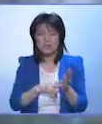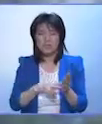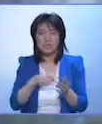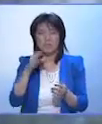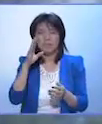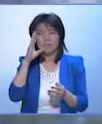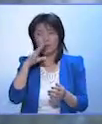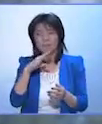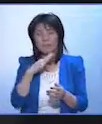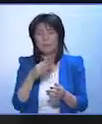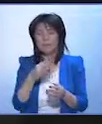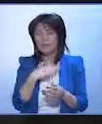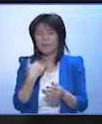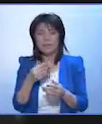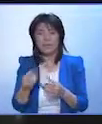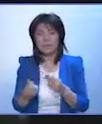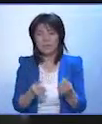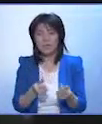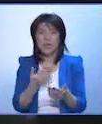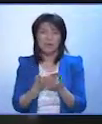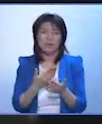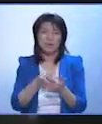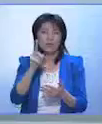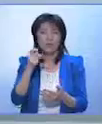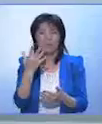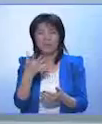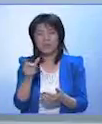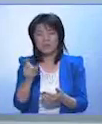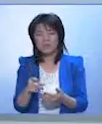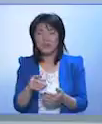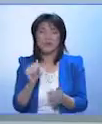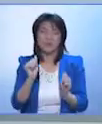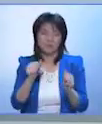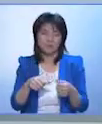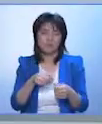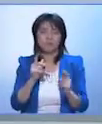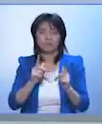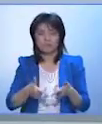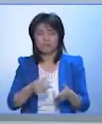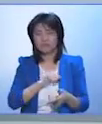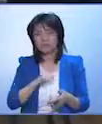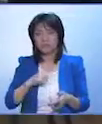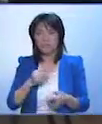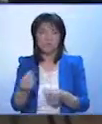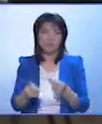Ал 1500 әке заң жүзінде өз міндеттерін орындап, балаларын асырап жүр. Әйгерім Тоқпанқызы, Ниязбек Смағұл, ертіс ақпарат.